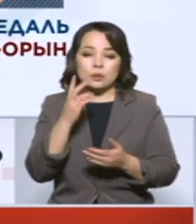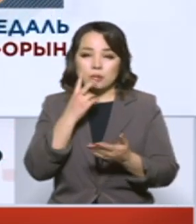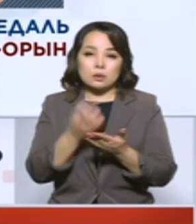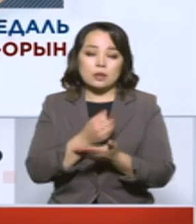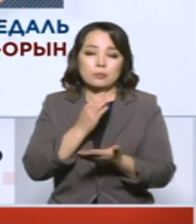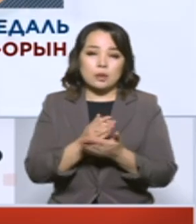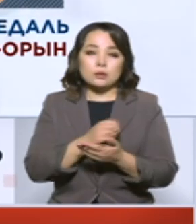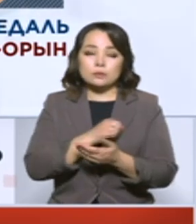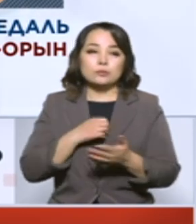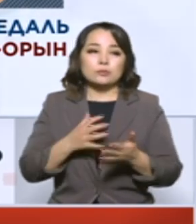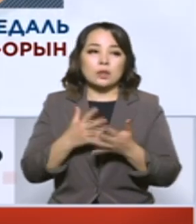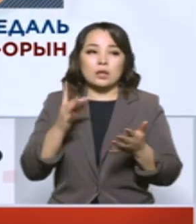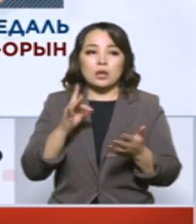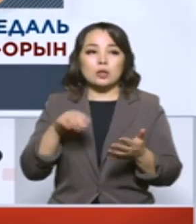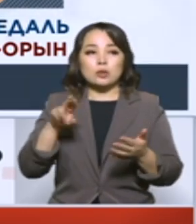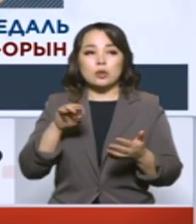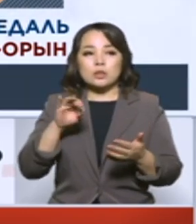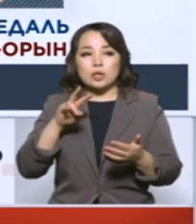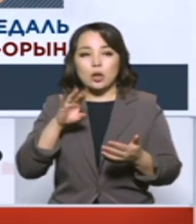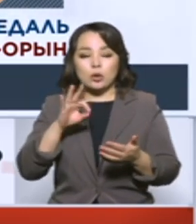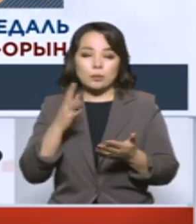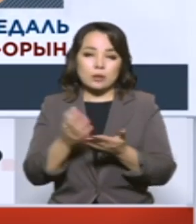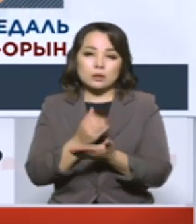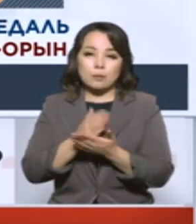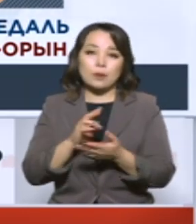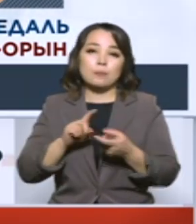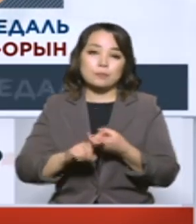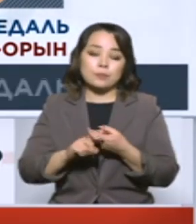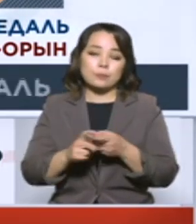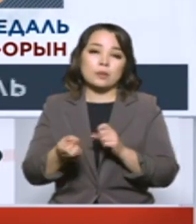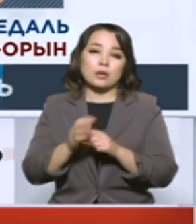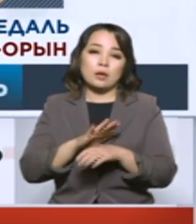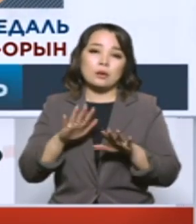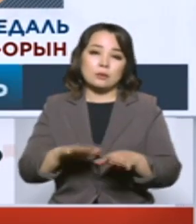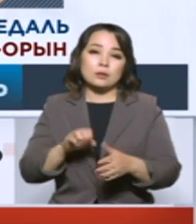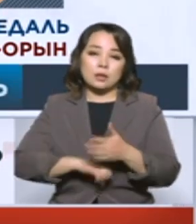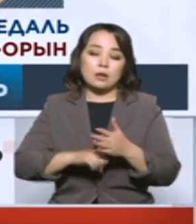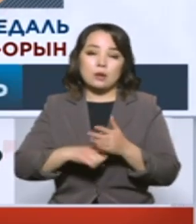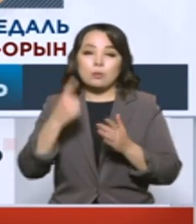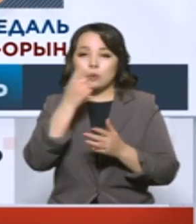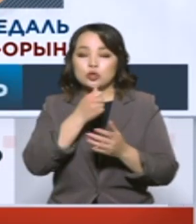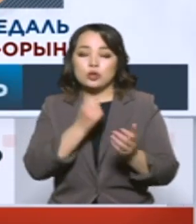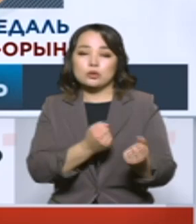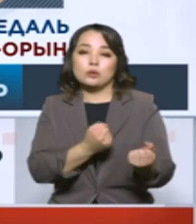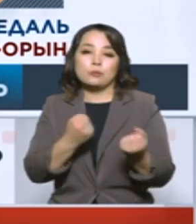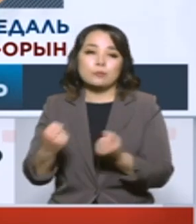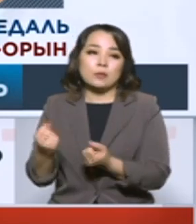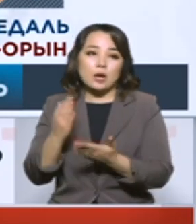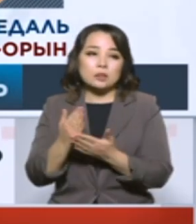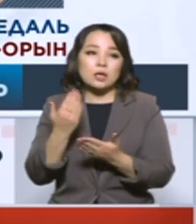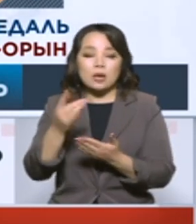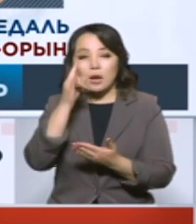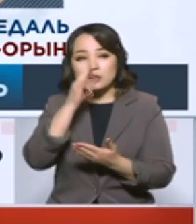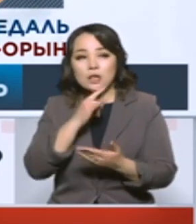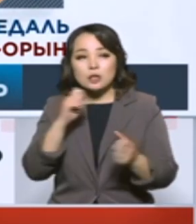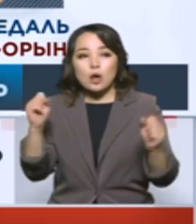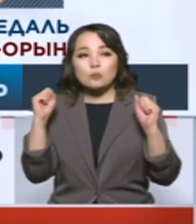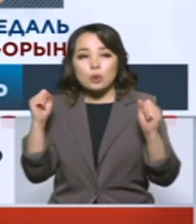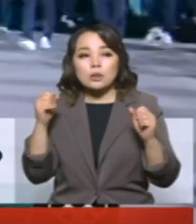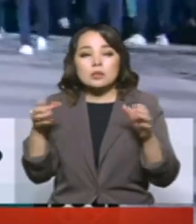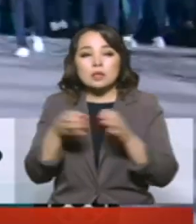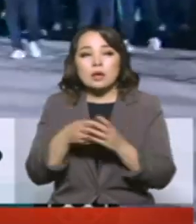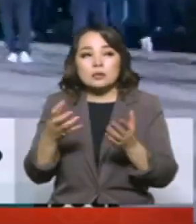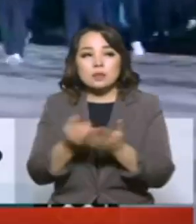көп жүлдені Рио-де-Жанейрода жеңіп алды. Пандемияның салдарынан бір жыл кеш өткен Токио олимпиадасында қазақстандық спортшылардың айы оңынан